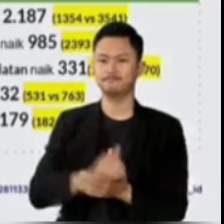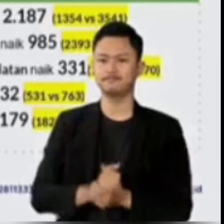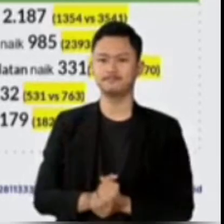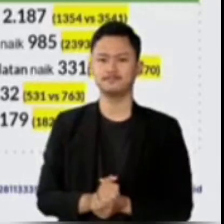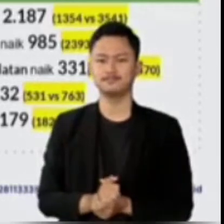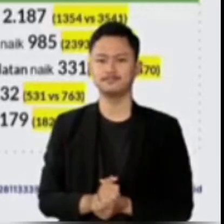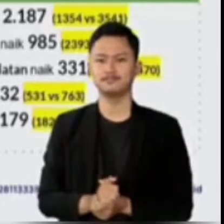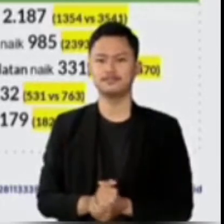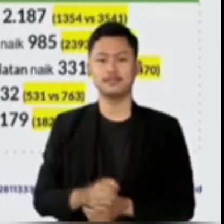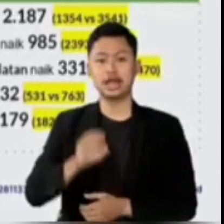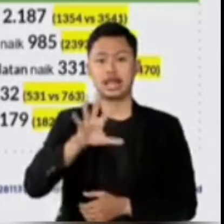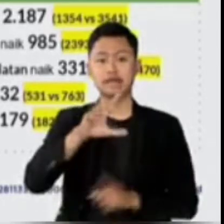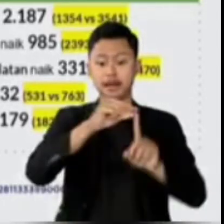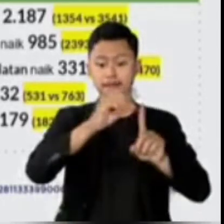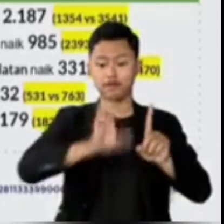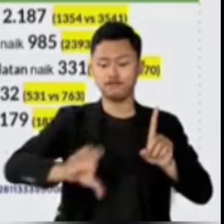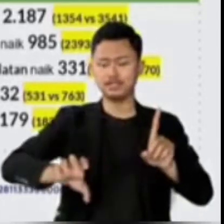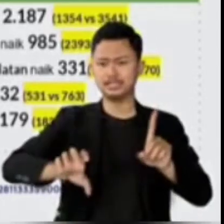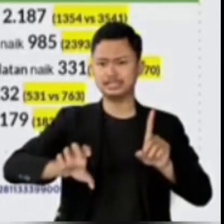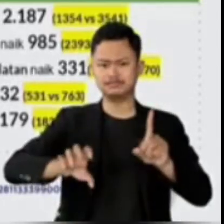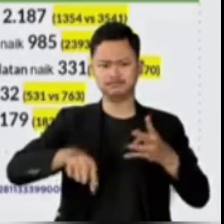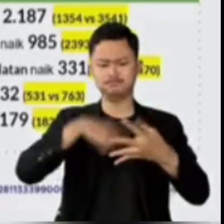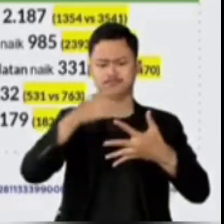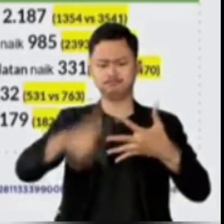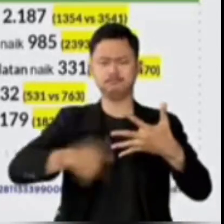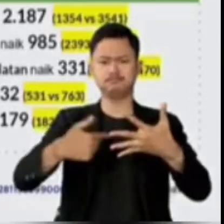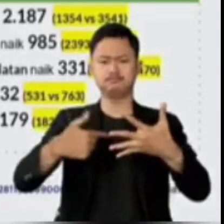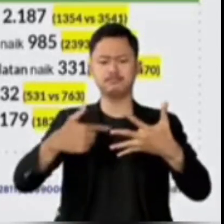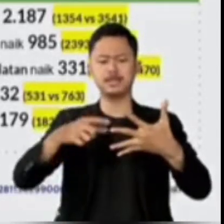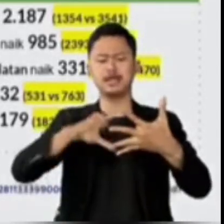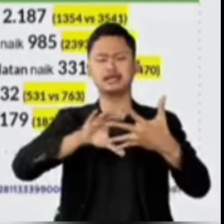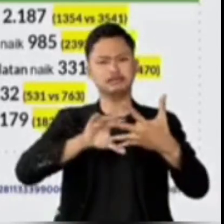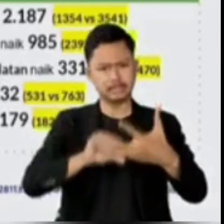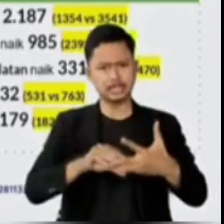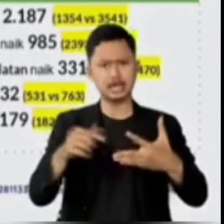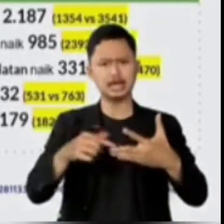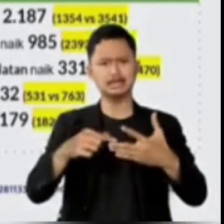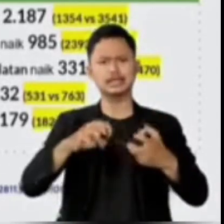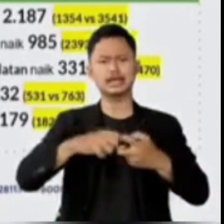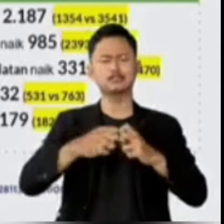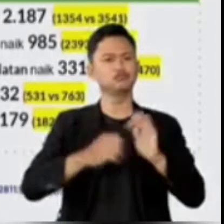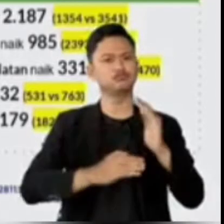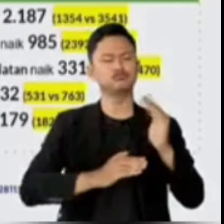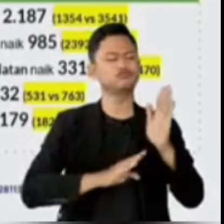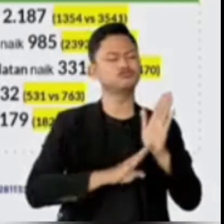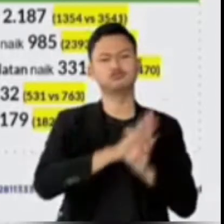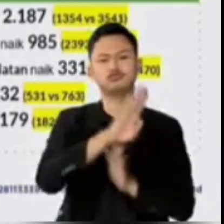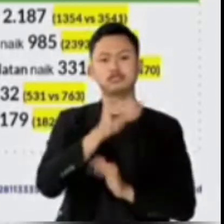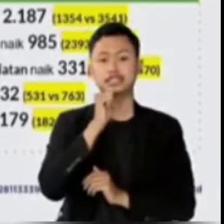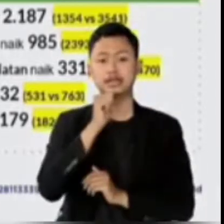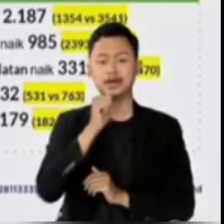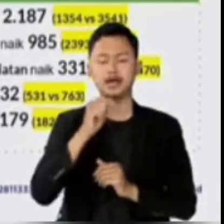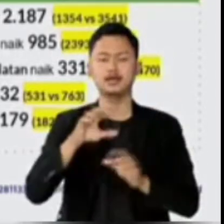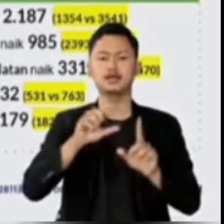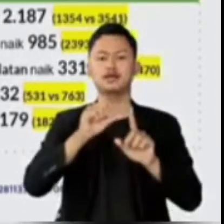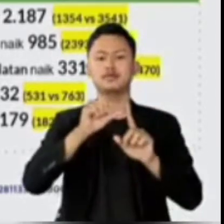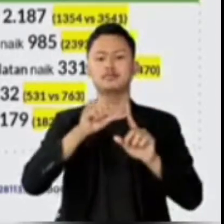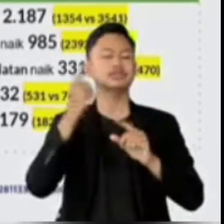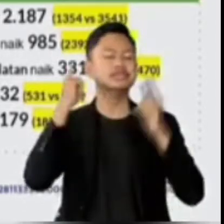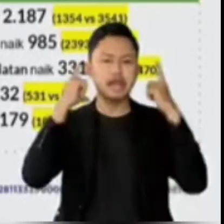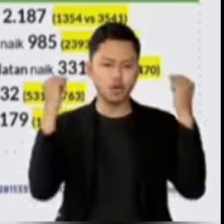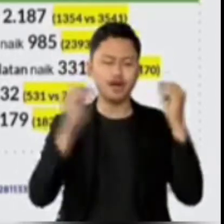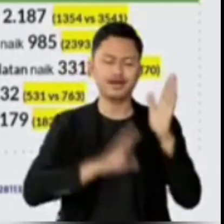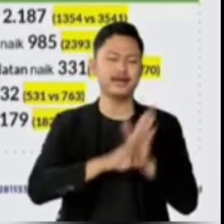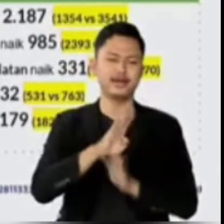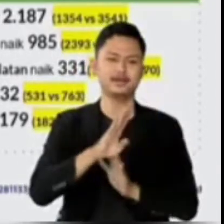3 dari 5 provinsi dengan penambahan kasus baru yang paling banyak, berasal dari Pulau Jawa.